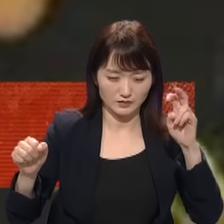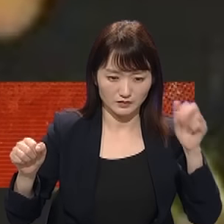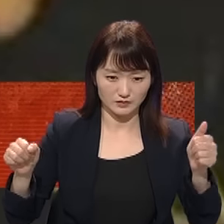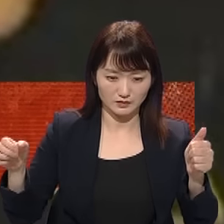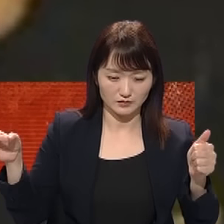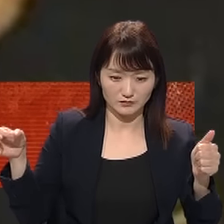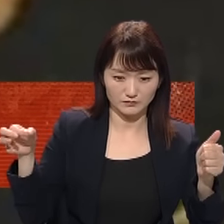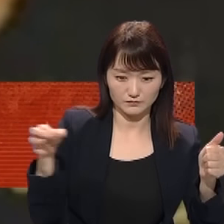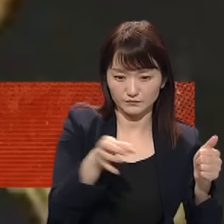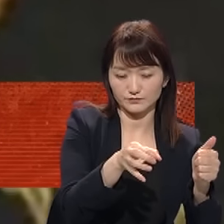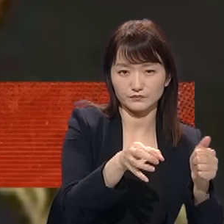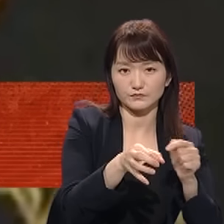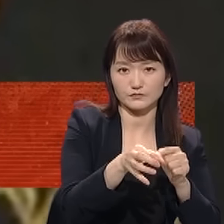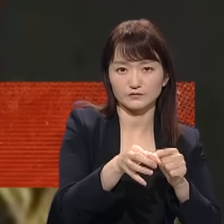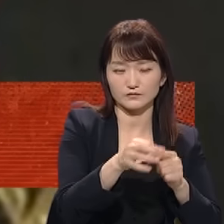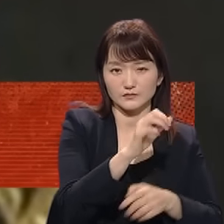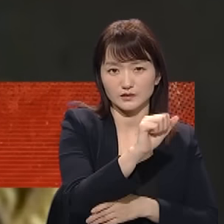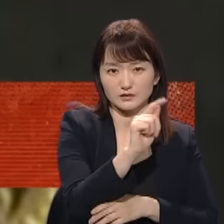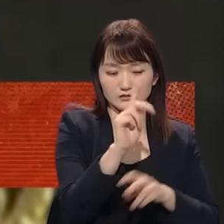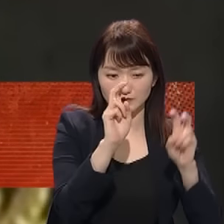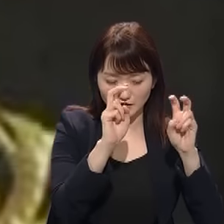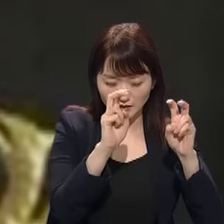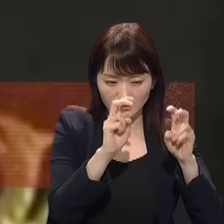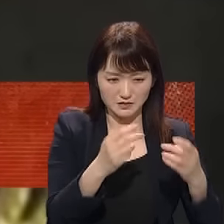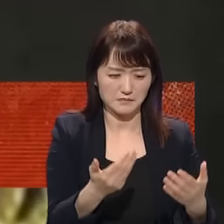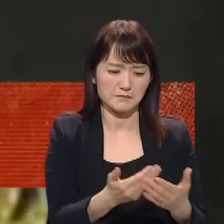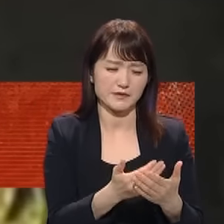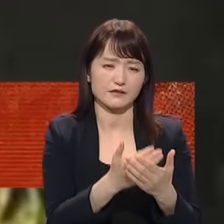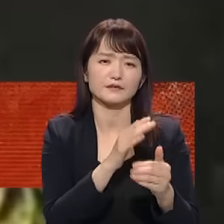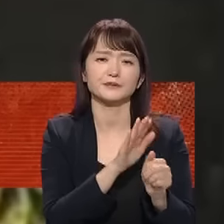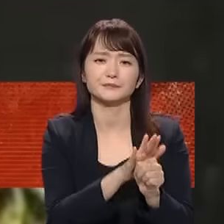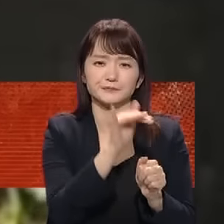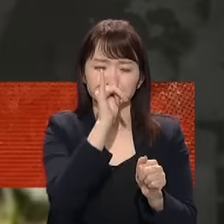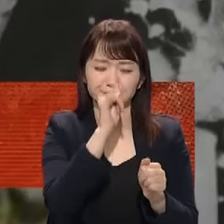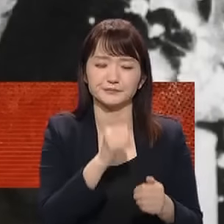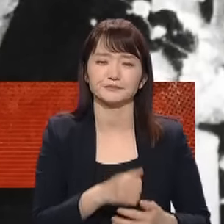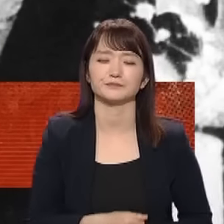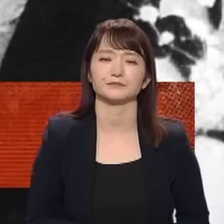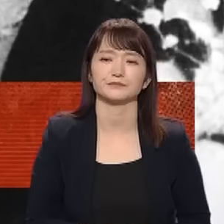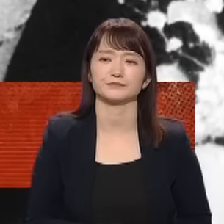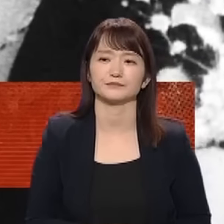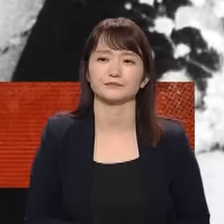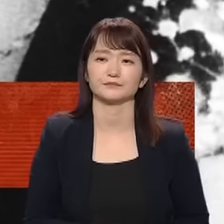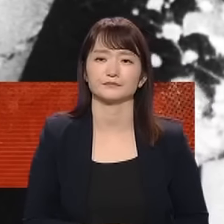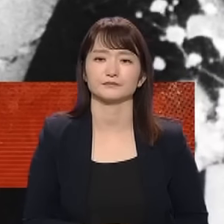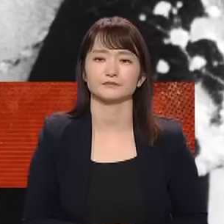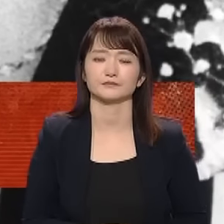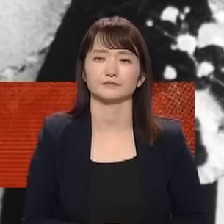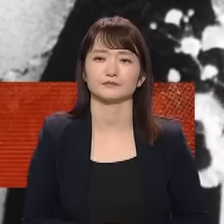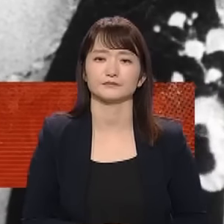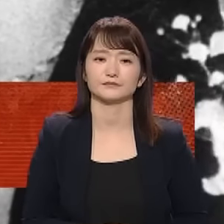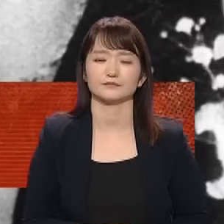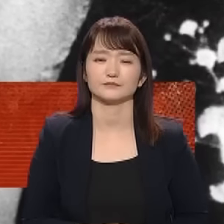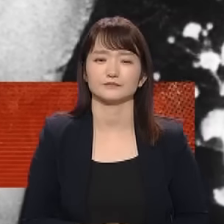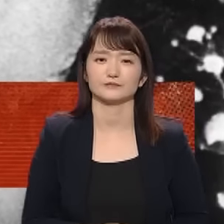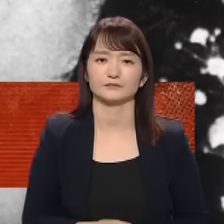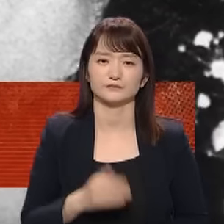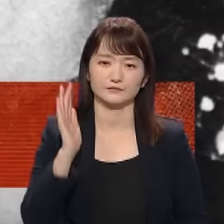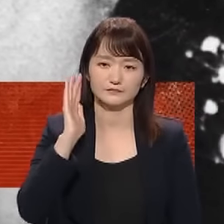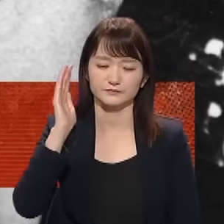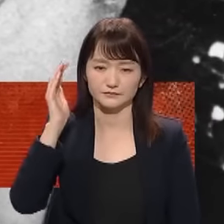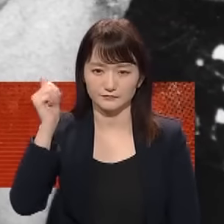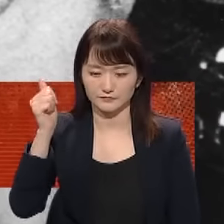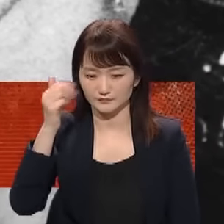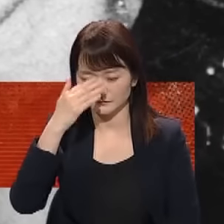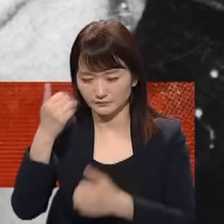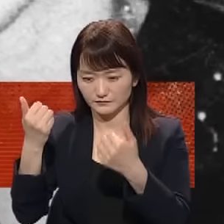이 돈이 SK 그 그룹이 성장하는 데 크게 기여했다는 거죠. 또 이제 그 아무래도 사위이니까 정상 외교를 할 때마다